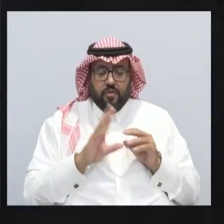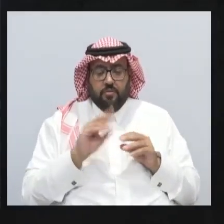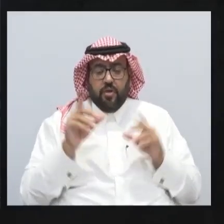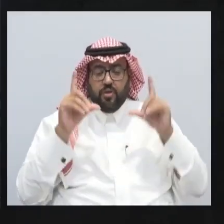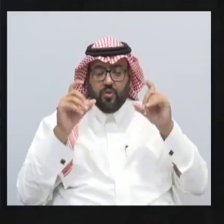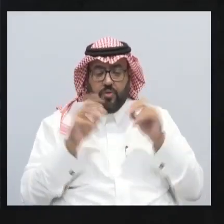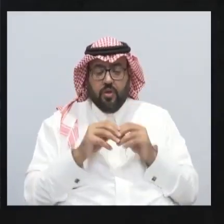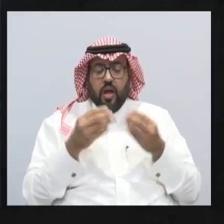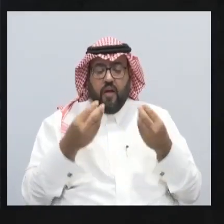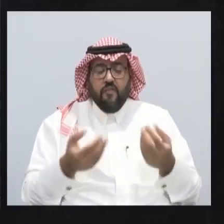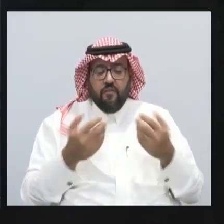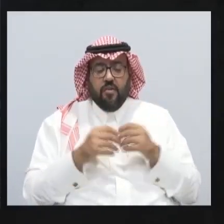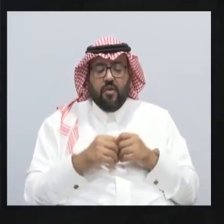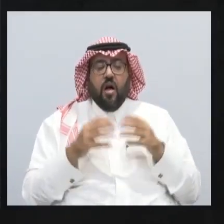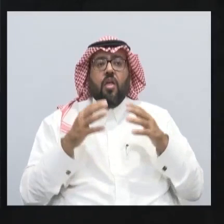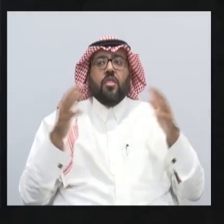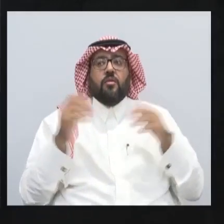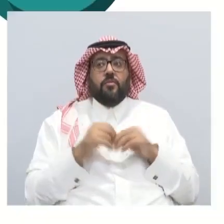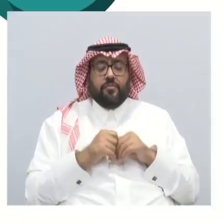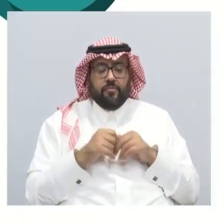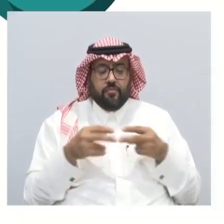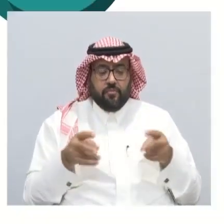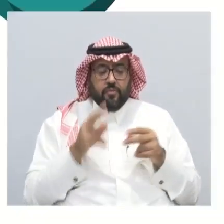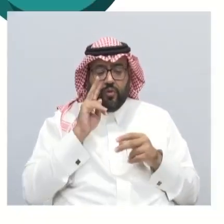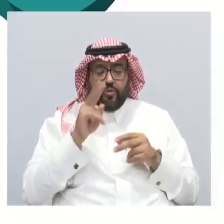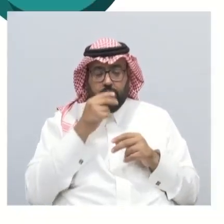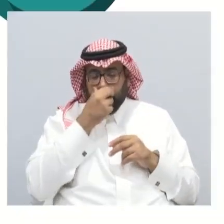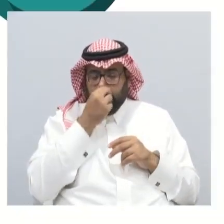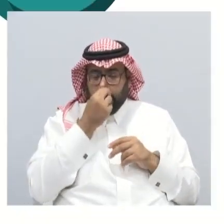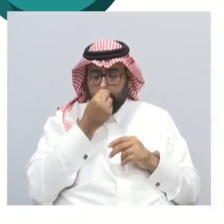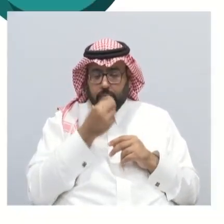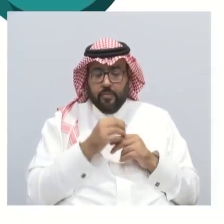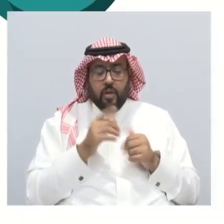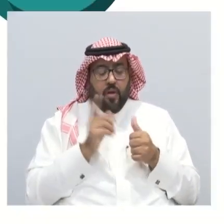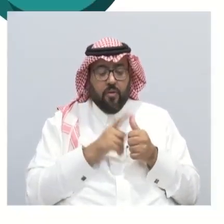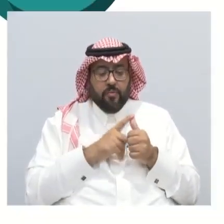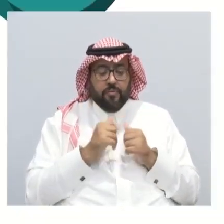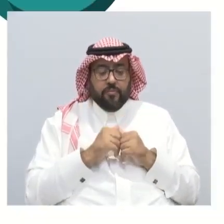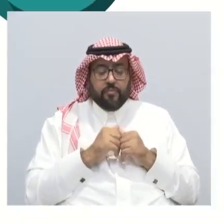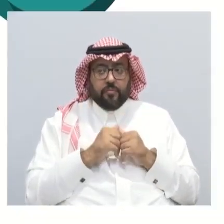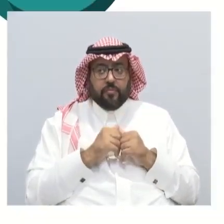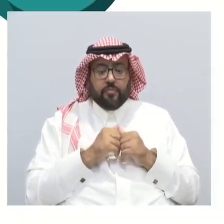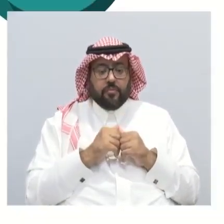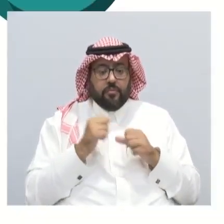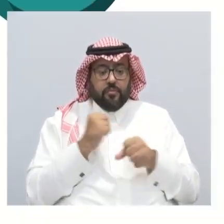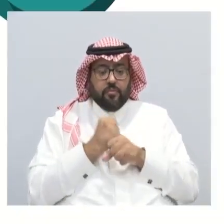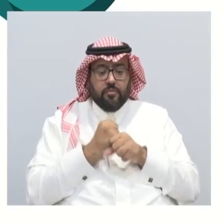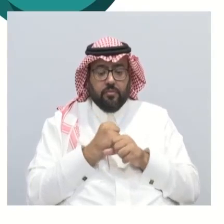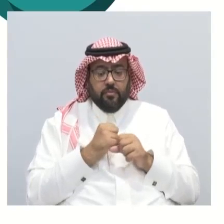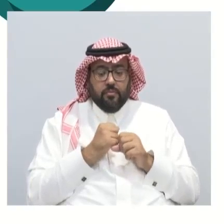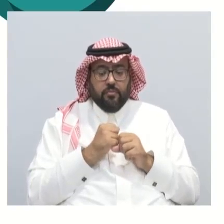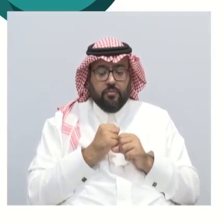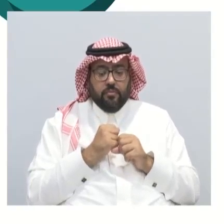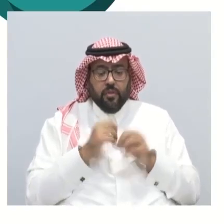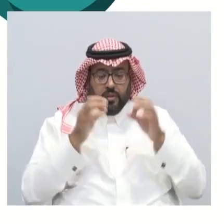الصور اليسيره وهي عظيمه في بابها تاملوا معي اول خطوه من الخطوات العمليه اخواني واخواتي